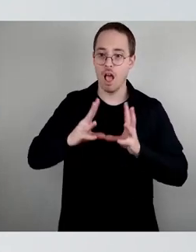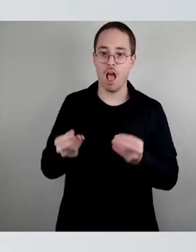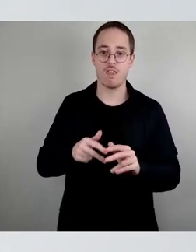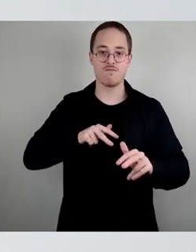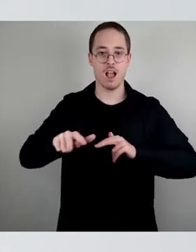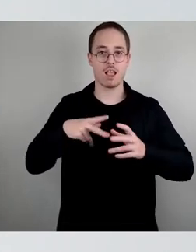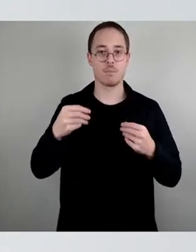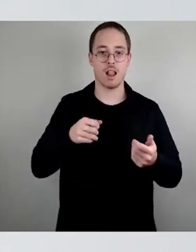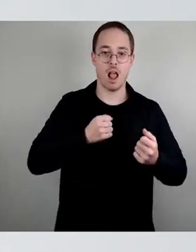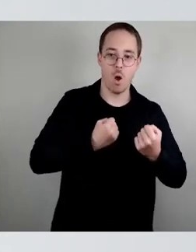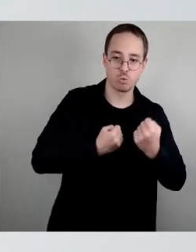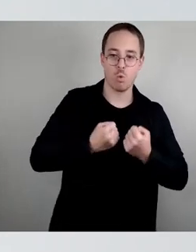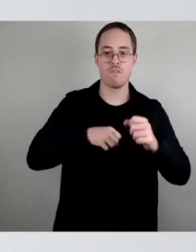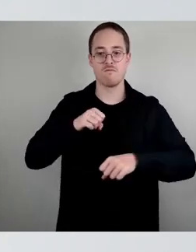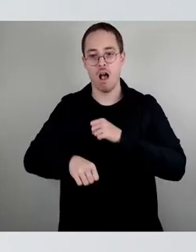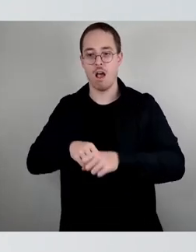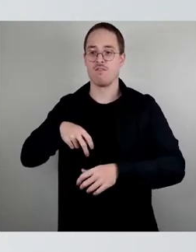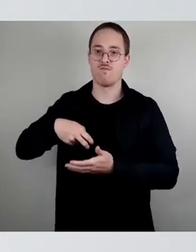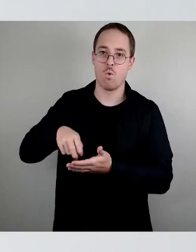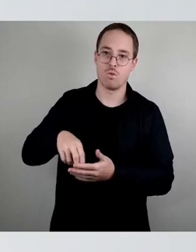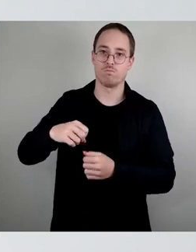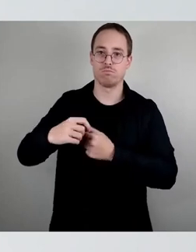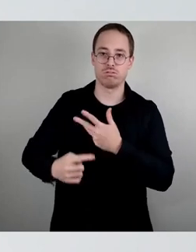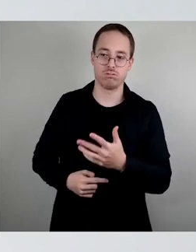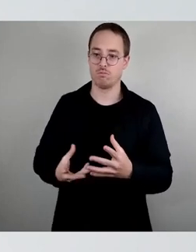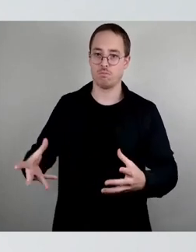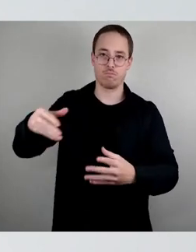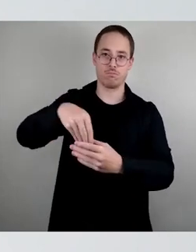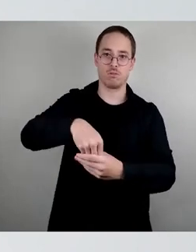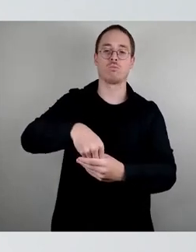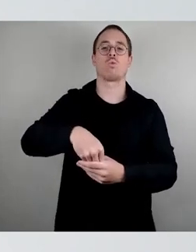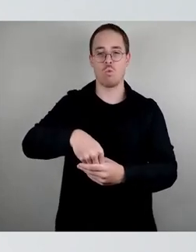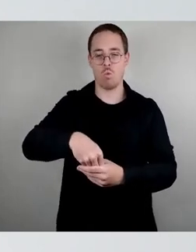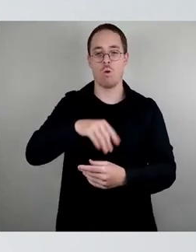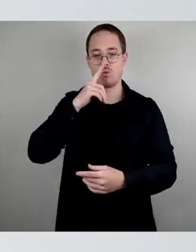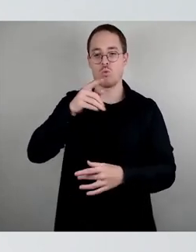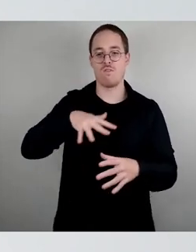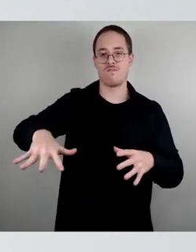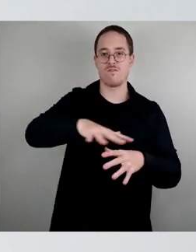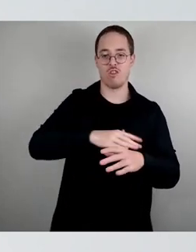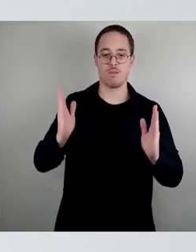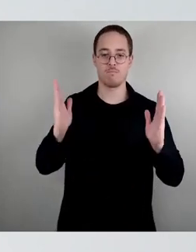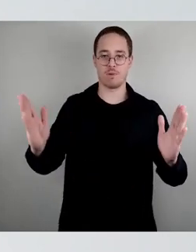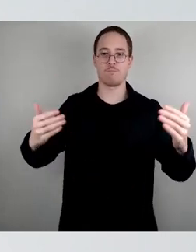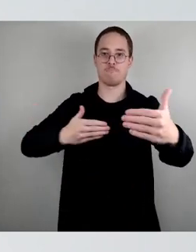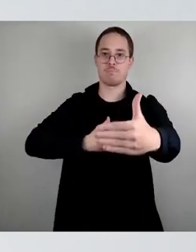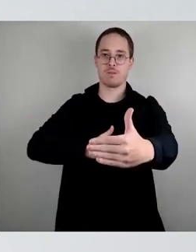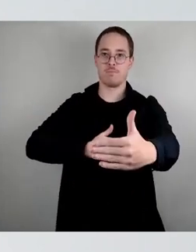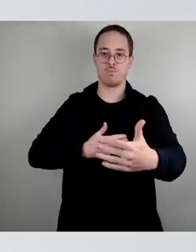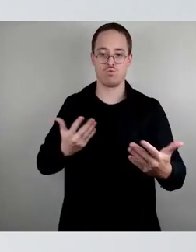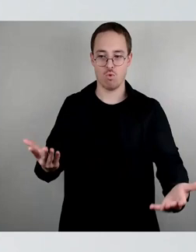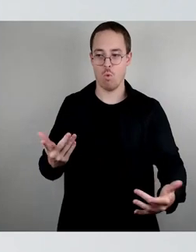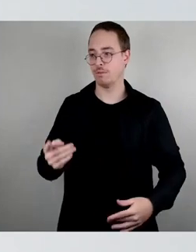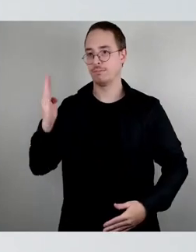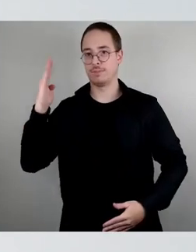haben, und wir haben eben dafür nur einen entsprechenden Flächenbedarf zur Verfügung, weil links und rechts Gebäude stehen